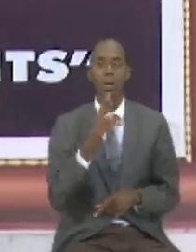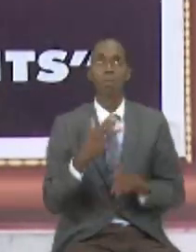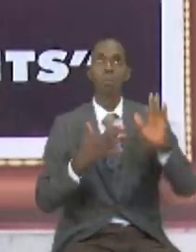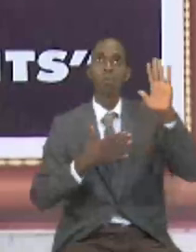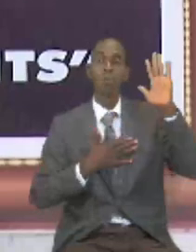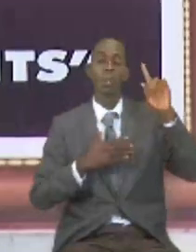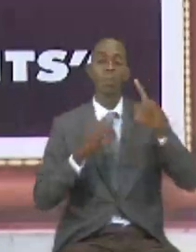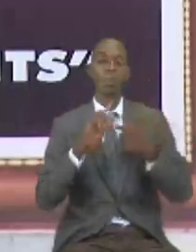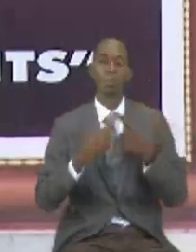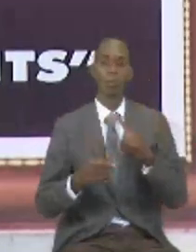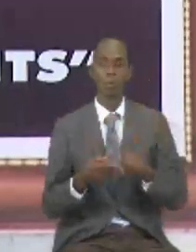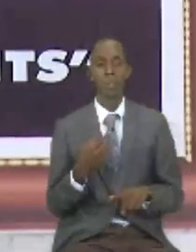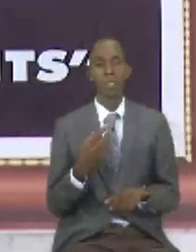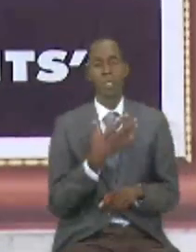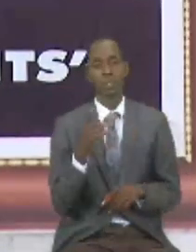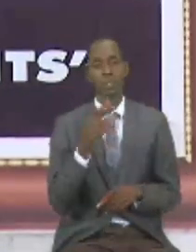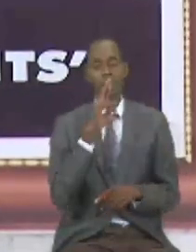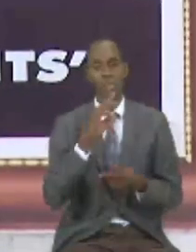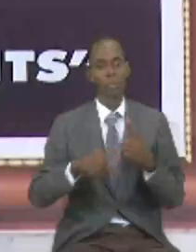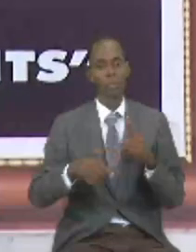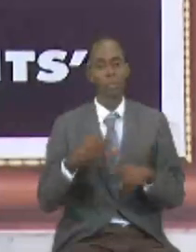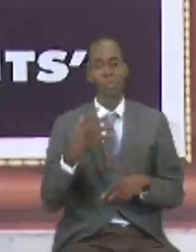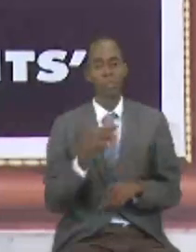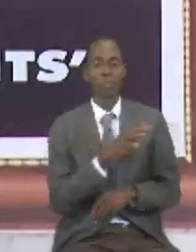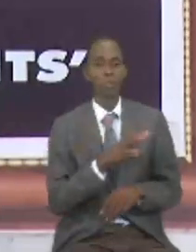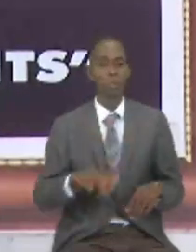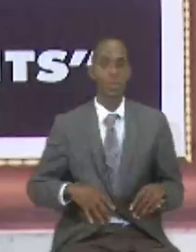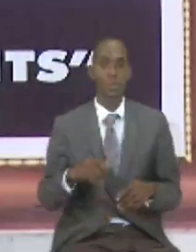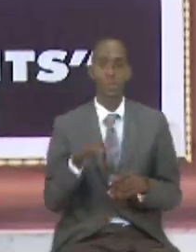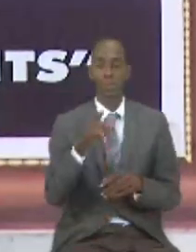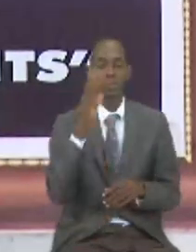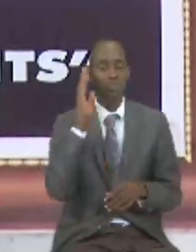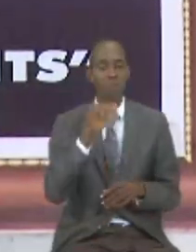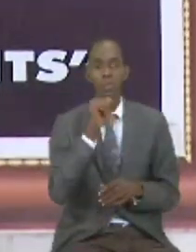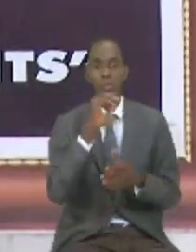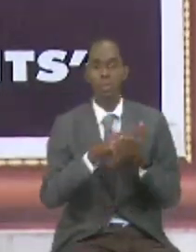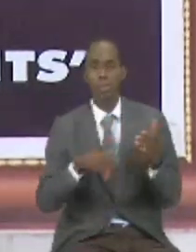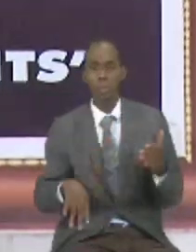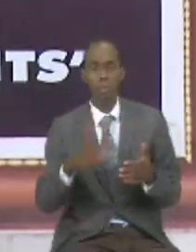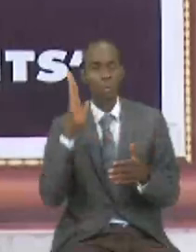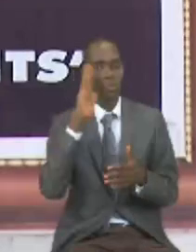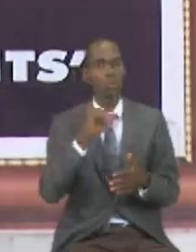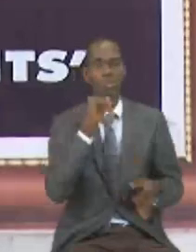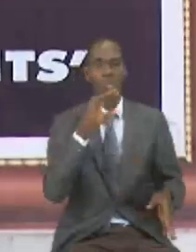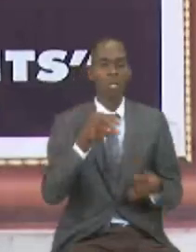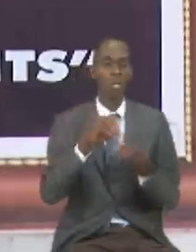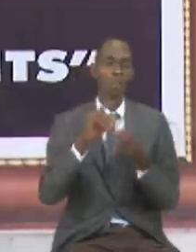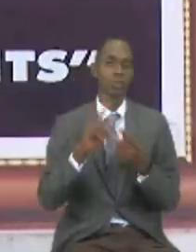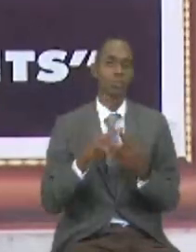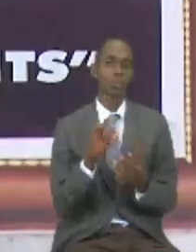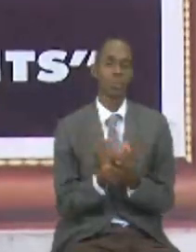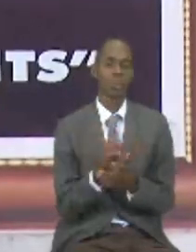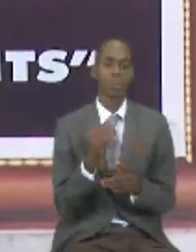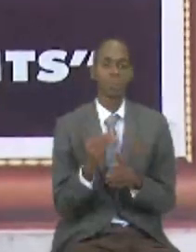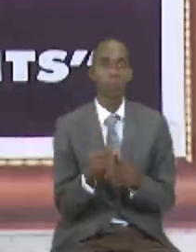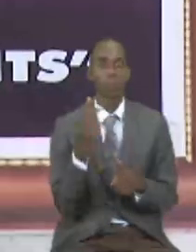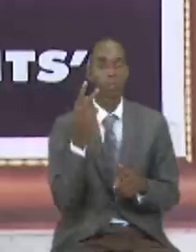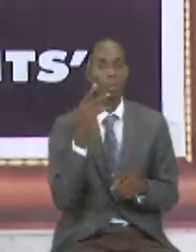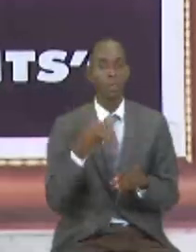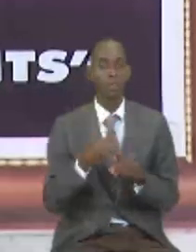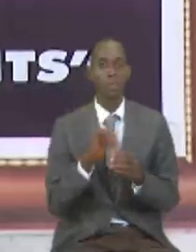commandements de Dieu, alors vous êtes maintenant amis de Christ. Et que vous n'allez rien soustraire, vous n'allez